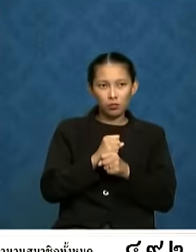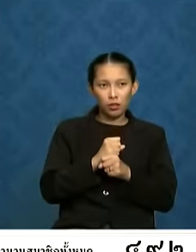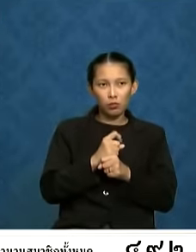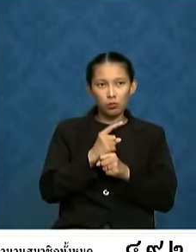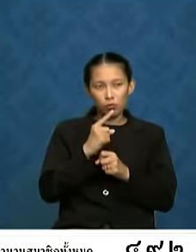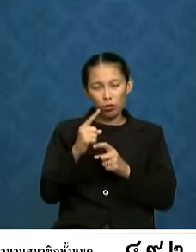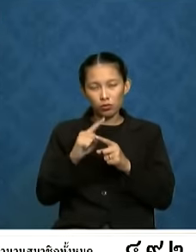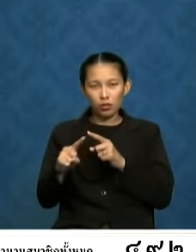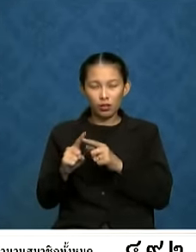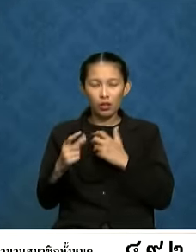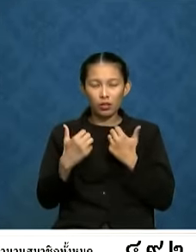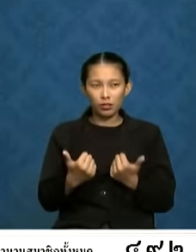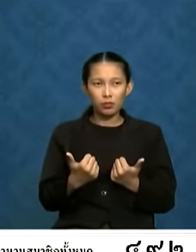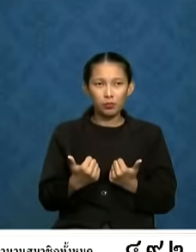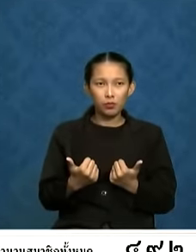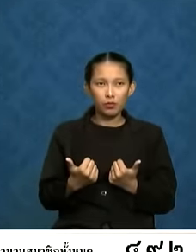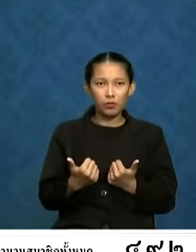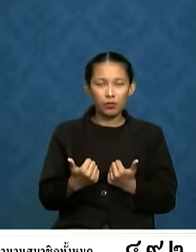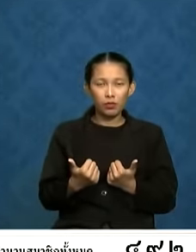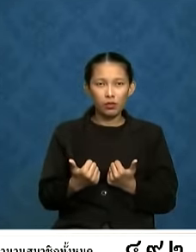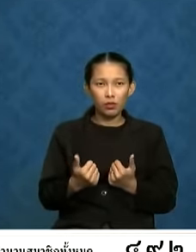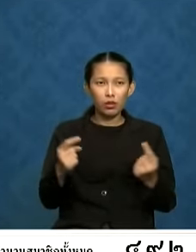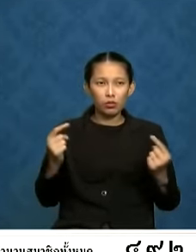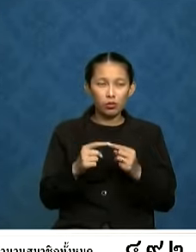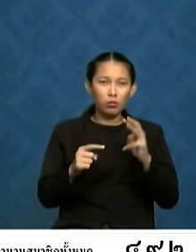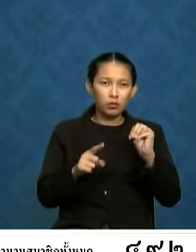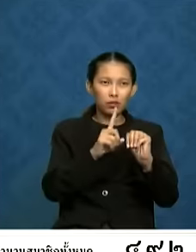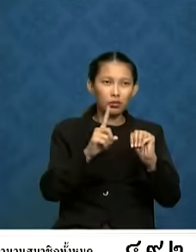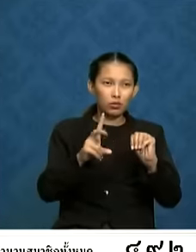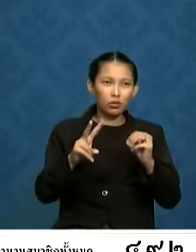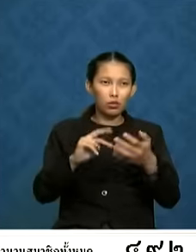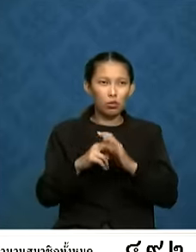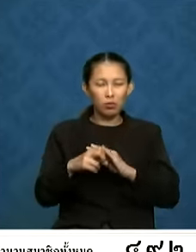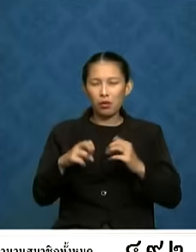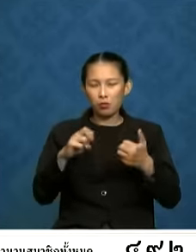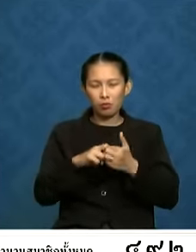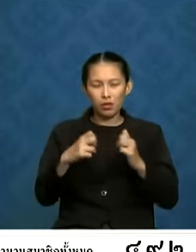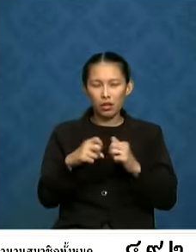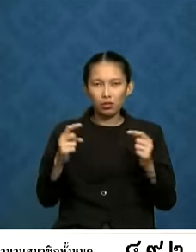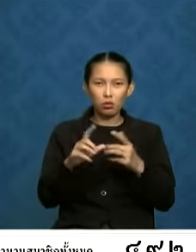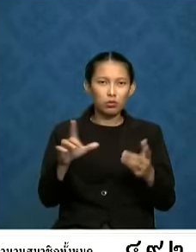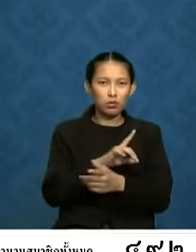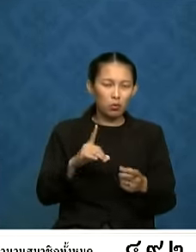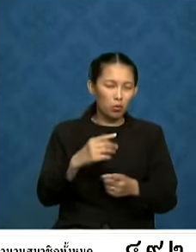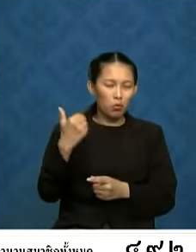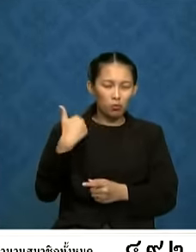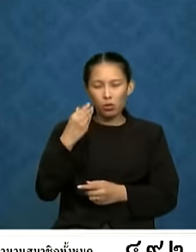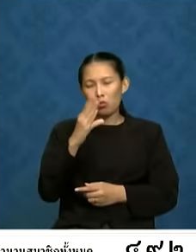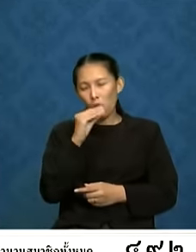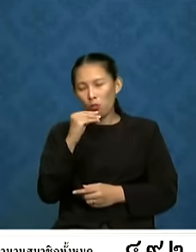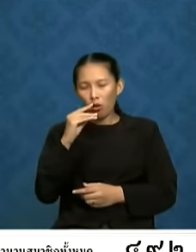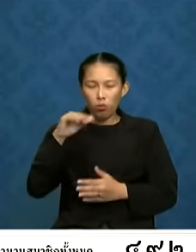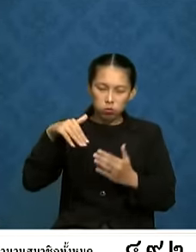หาในลักษณะแบบนี้ประเด็นของเรื่องมาตรา 112มันก็จะกลายเป็นประเด็นปัญหาทางสังคมที่ถูกวิพากษ์วิจารณ์ต่อ